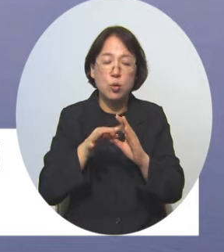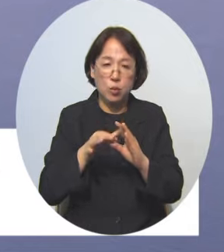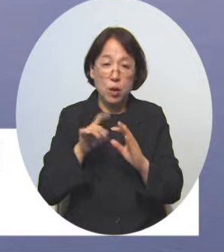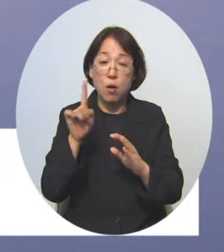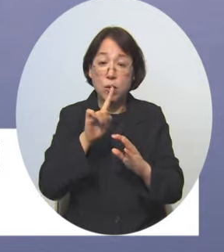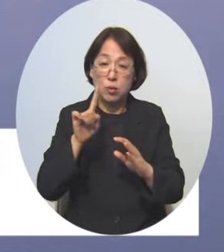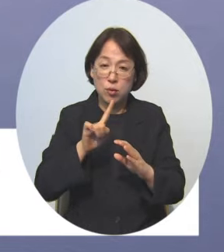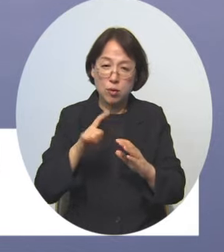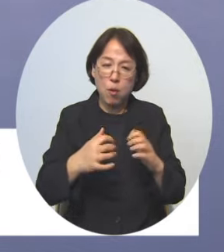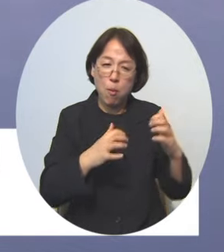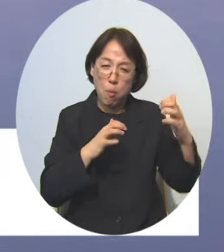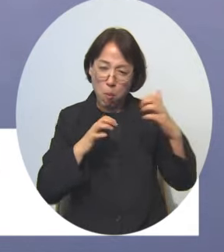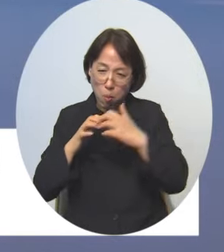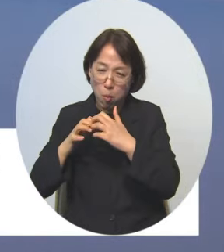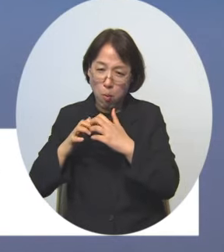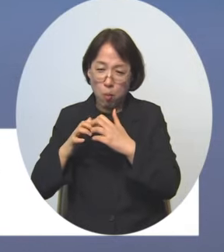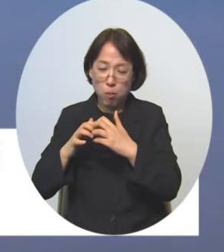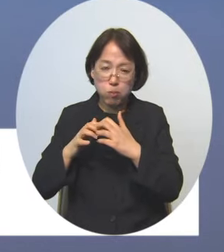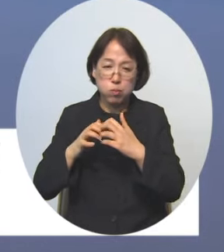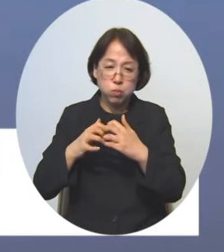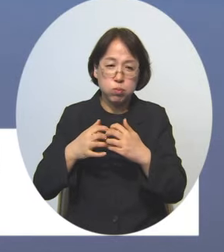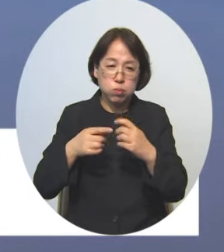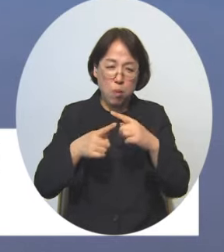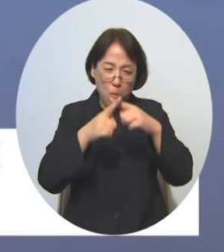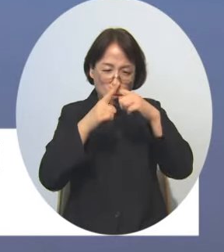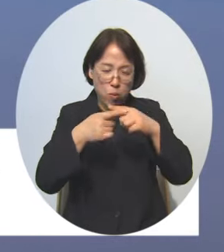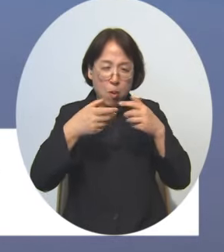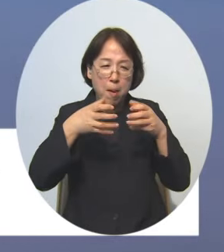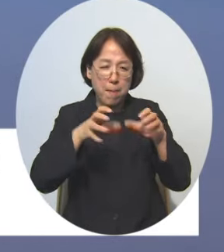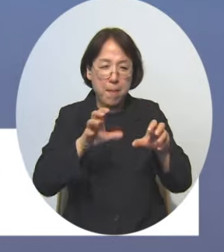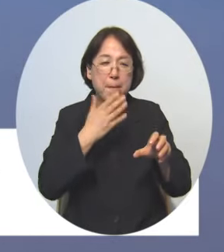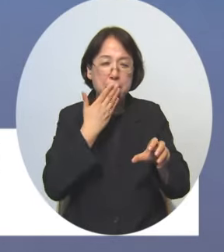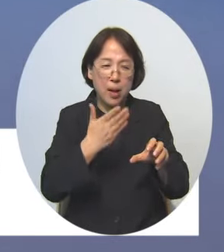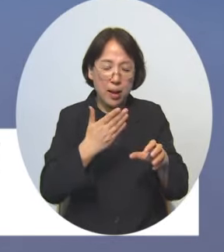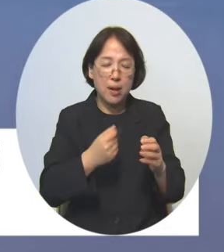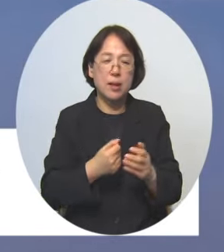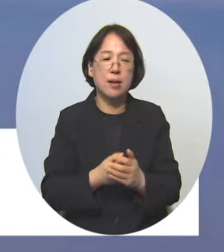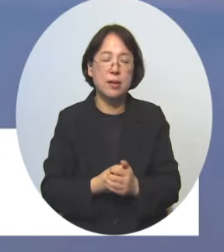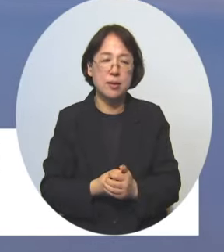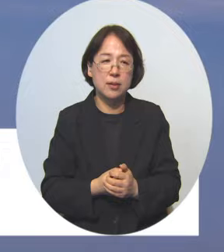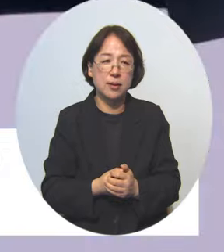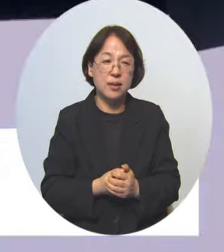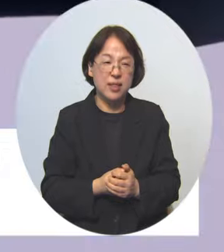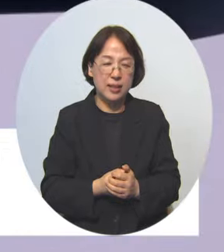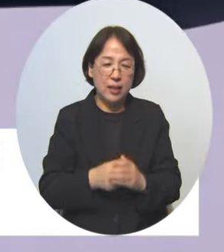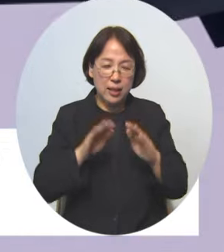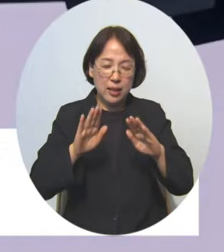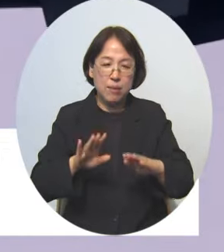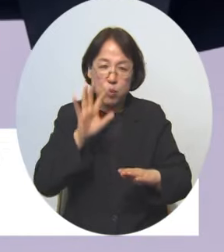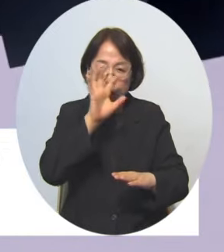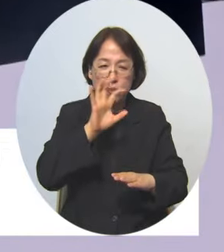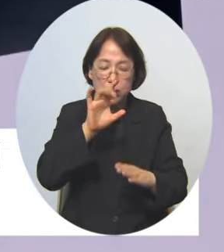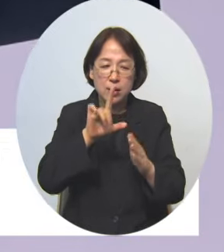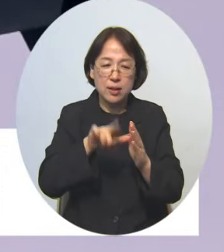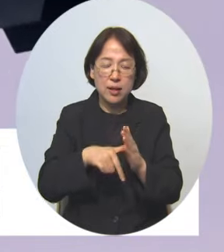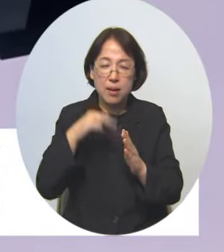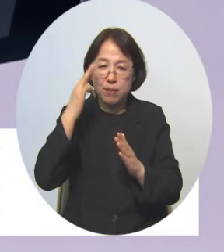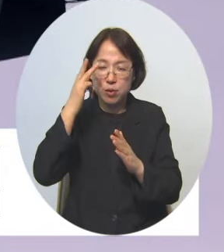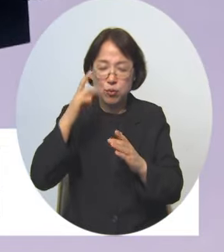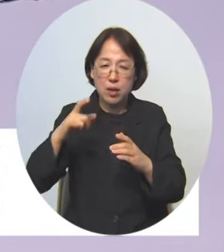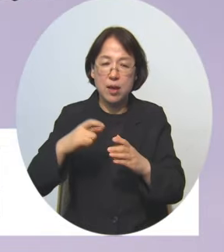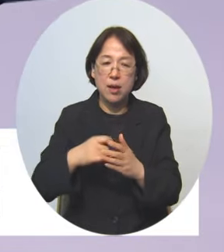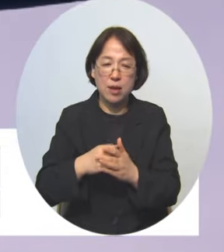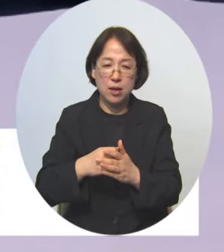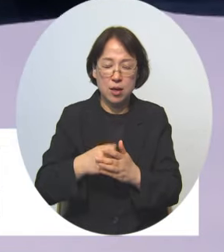도발에 대해서도 대응할 수 있는 태세와 능력을 점검했다고 밝혔습니다. 특히 이번 훈련은 미국의 확장